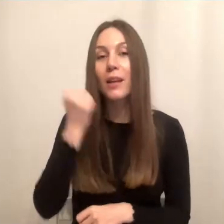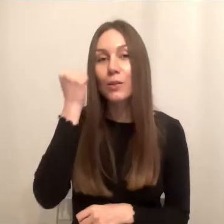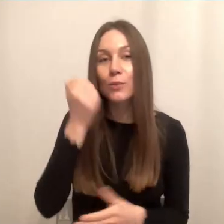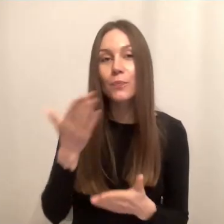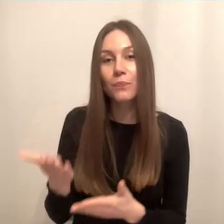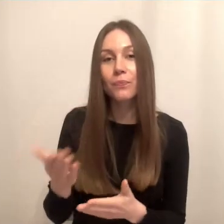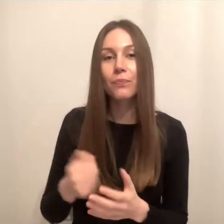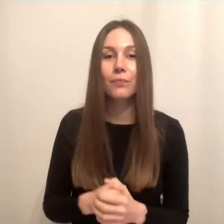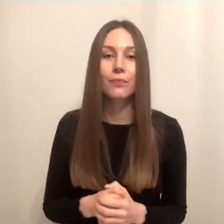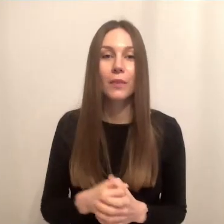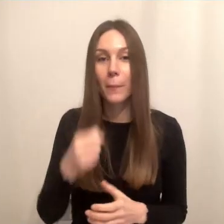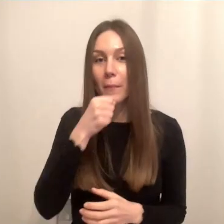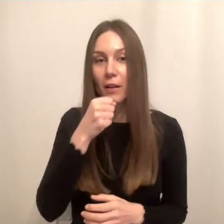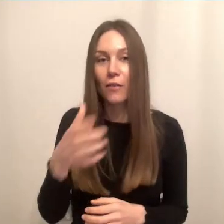mikrofoną.